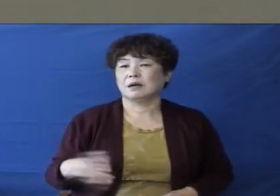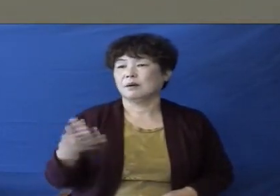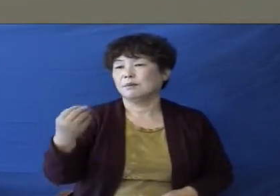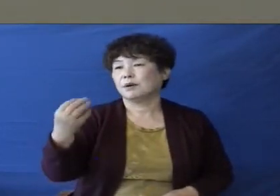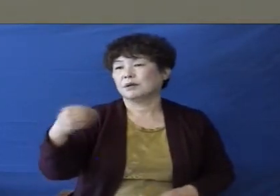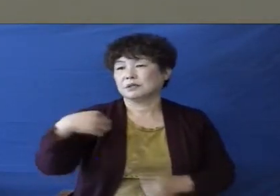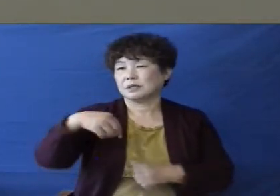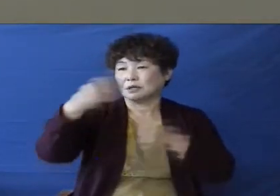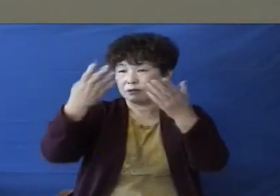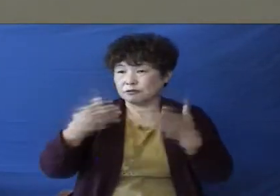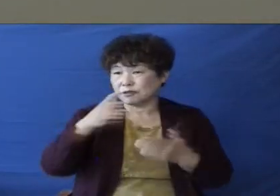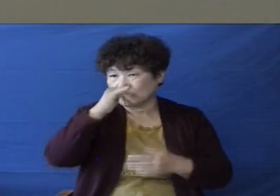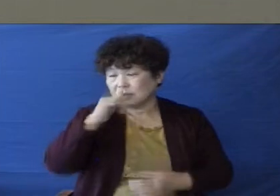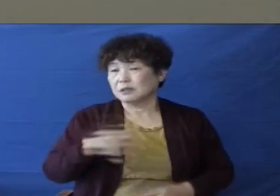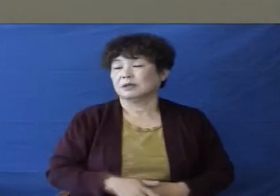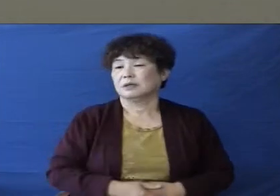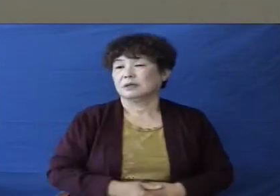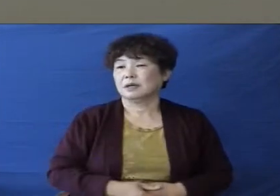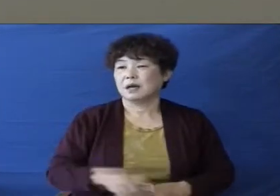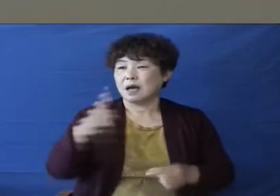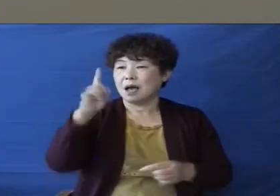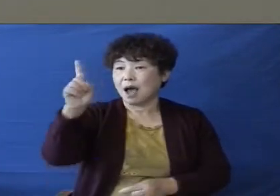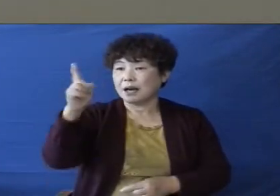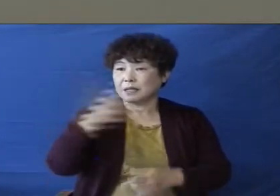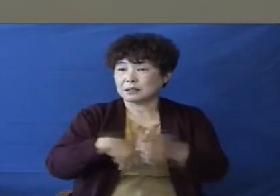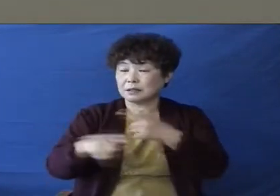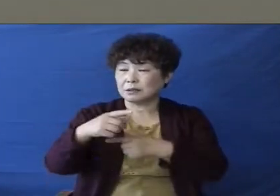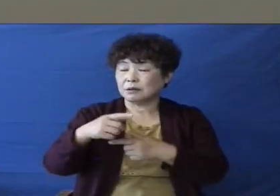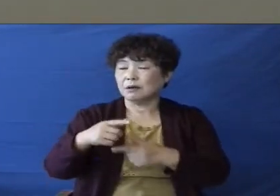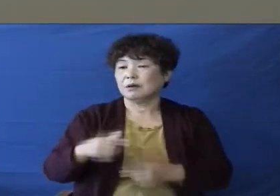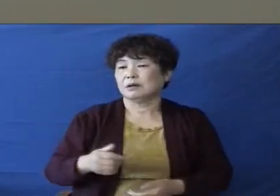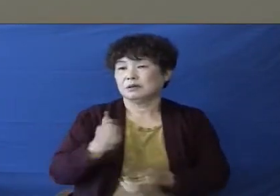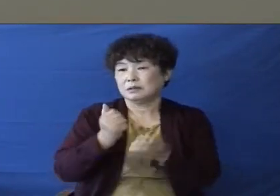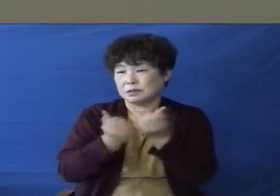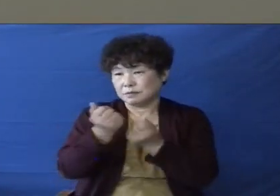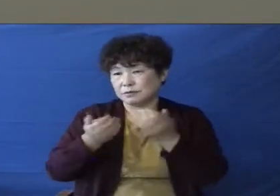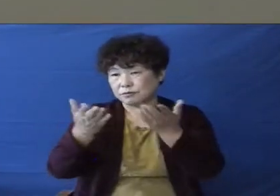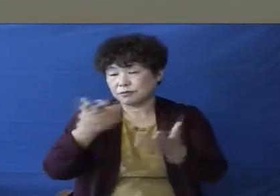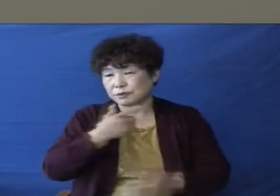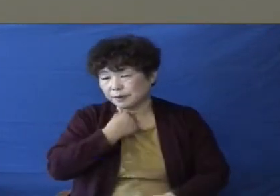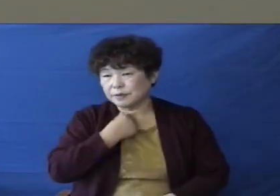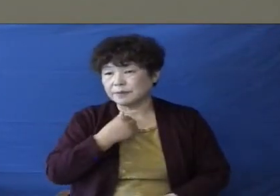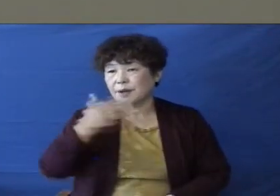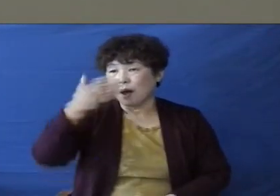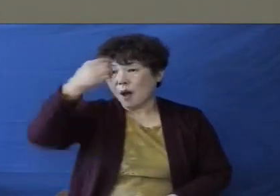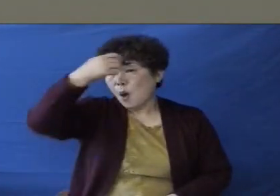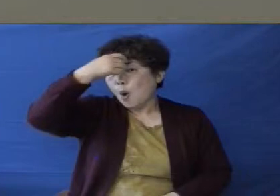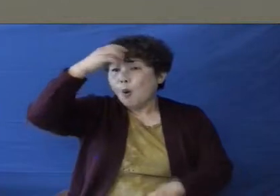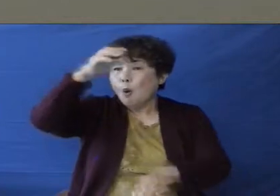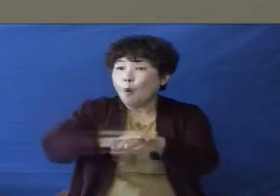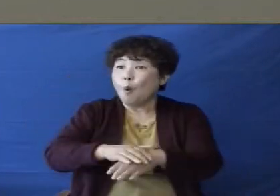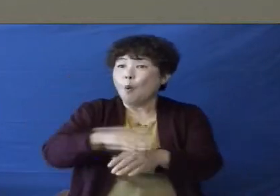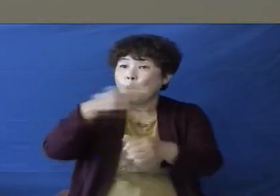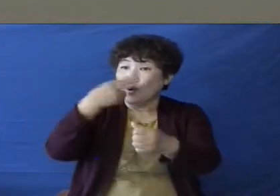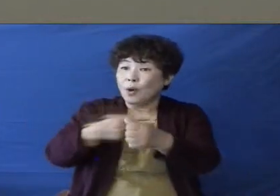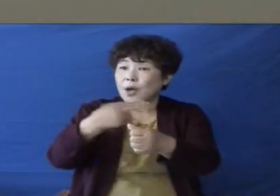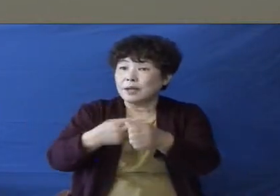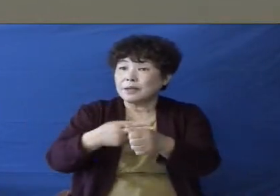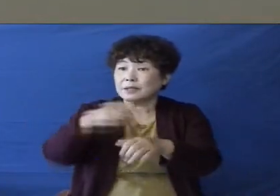있습니다 예 좀 1 토 마지막으로 나누고 싶은 것은 회당장 의 마음 이 사실은 우리 안에